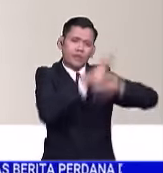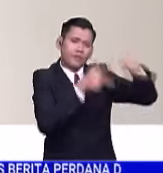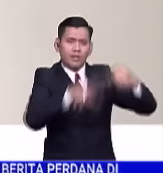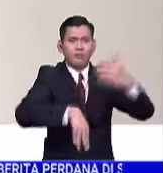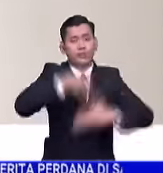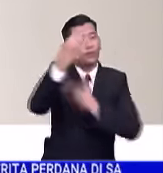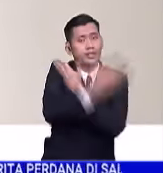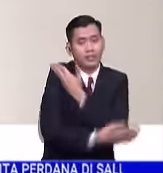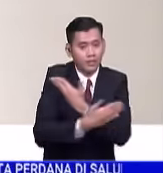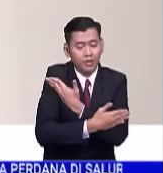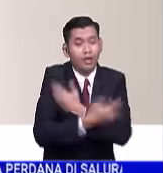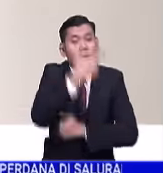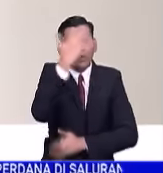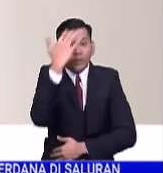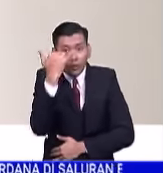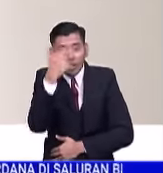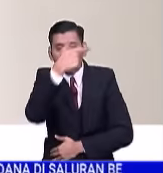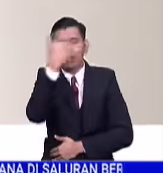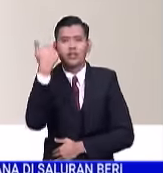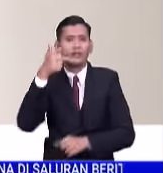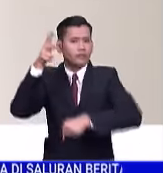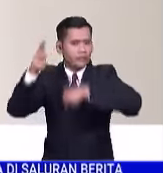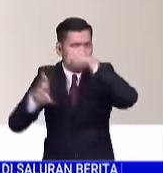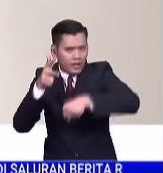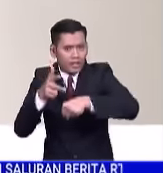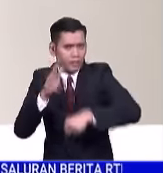kan. Sebab filem, kalau